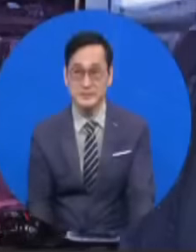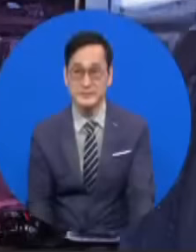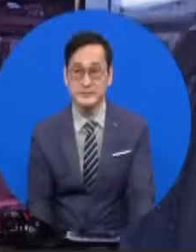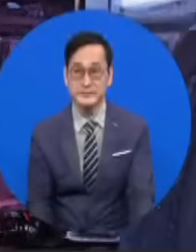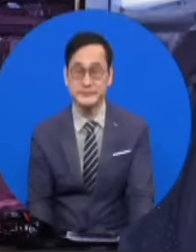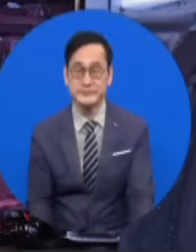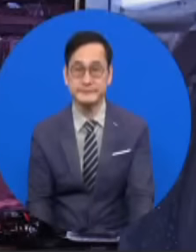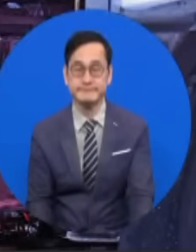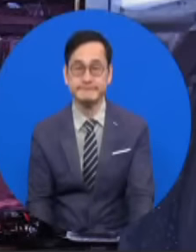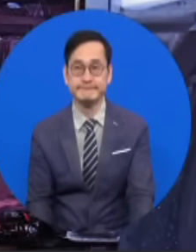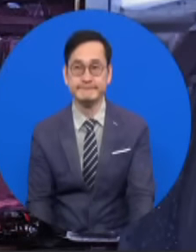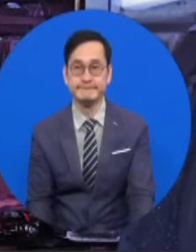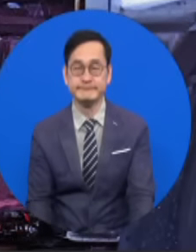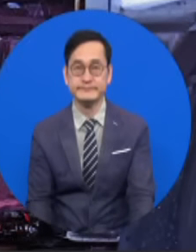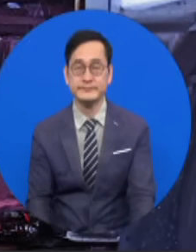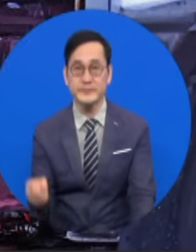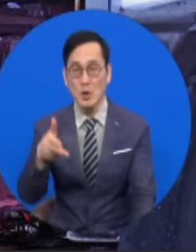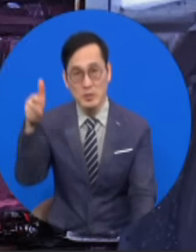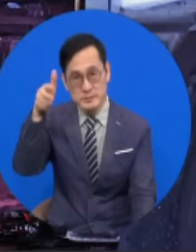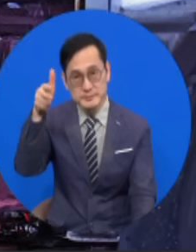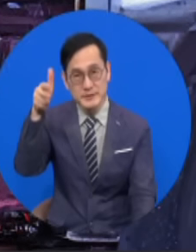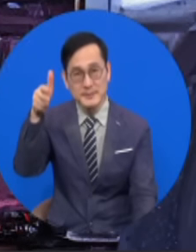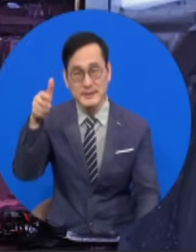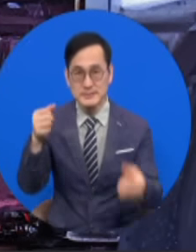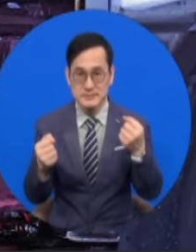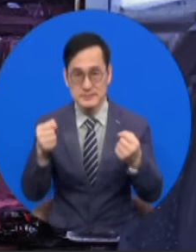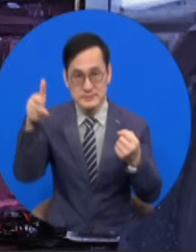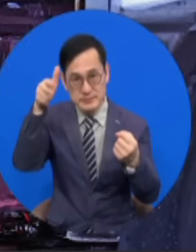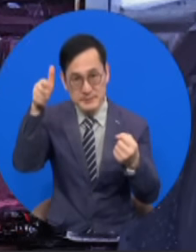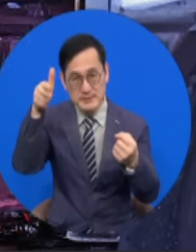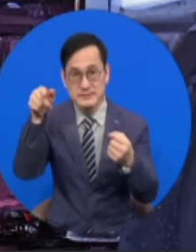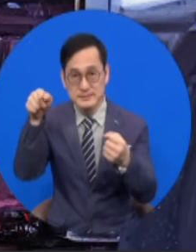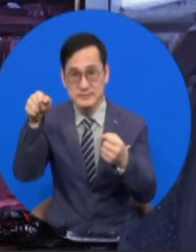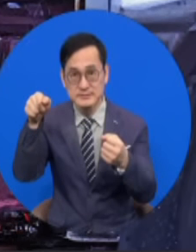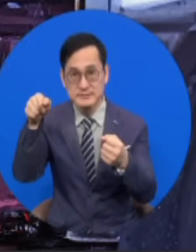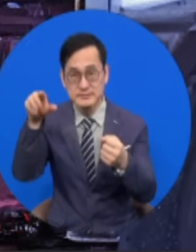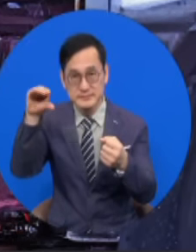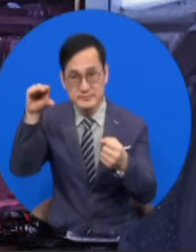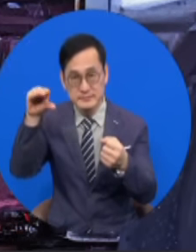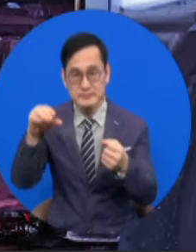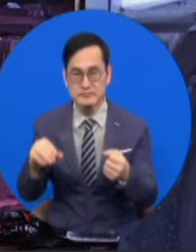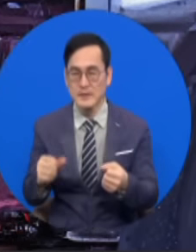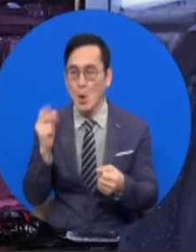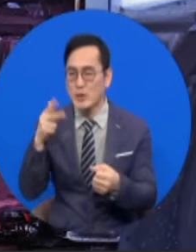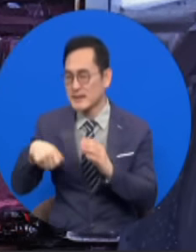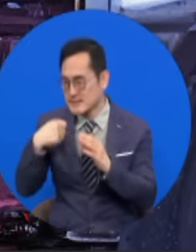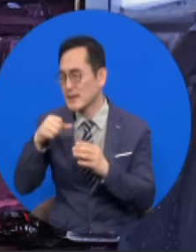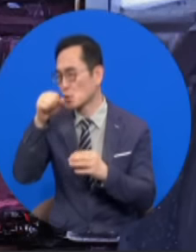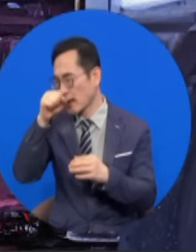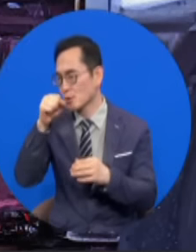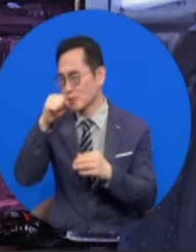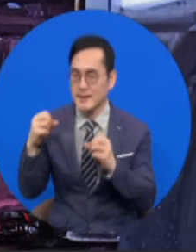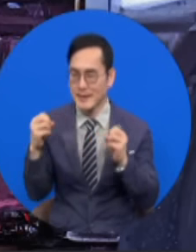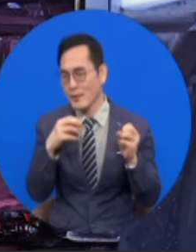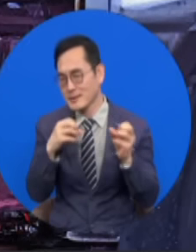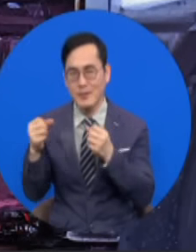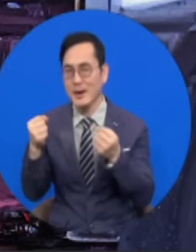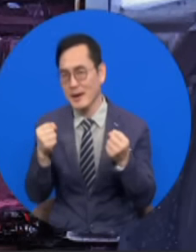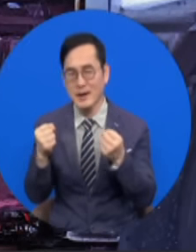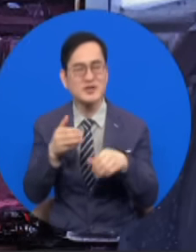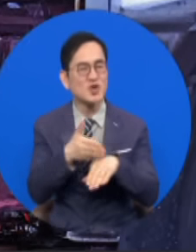돼서 자 블랙박스 확보 됐는데 보도에 따르면 호텔 식사 좋았다 등 확인한 분위기였다고 합니다